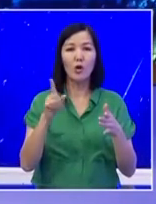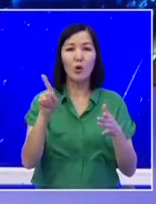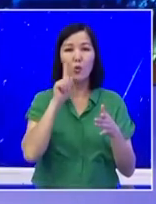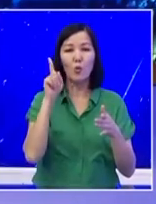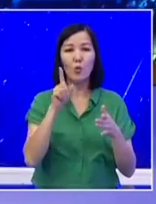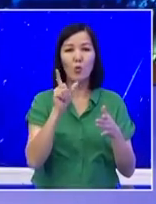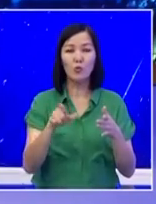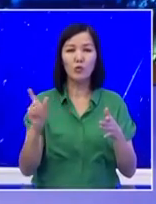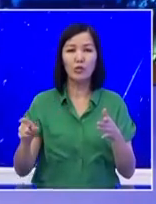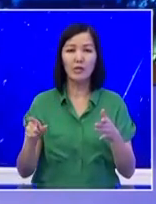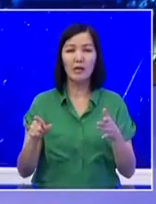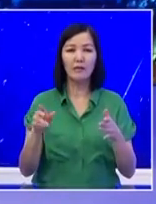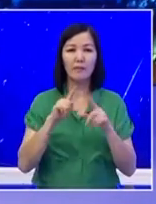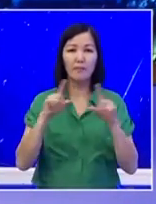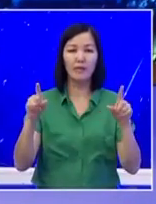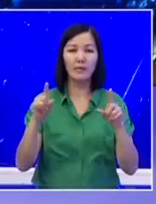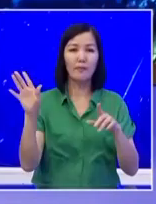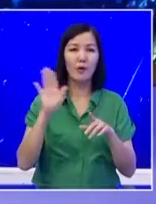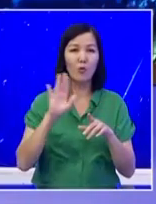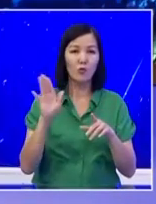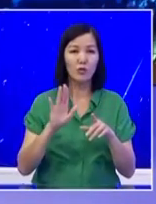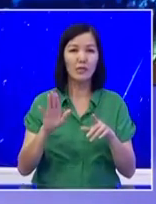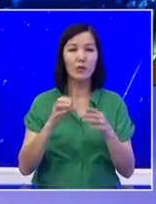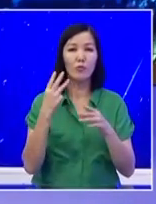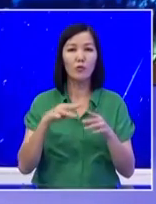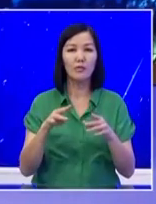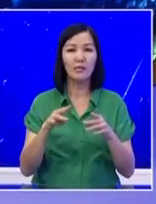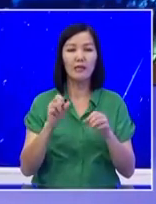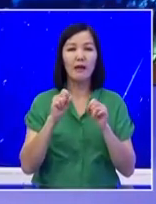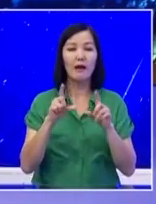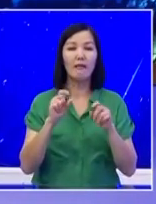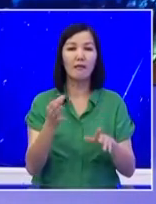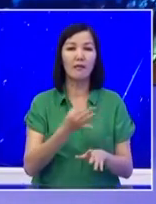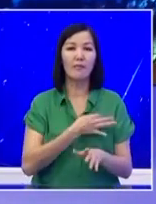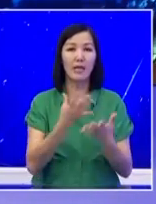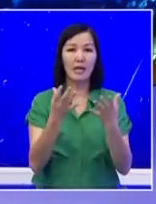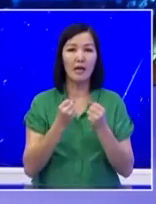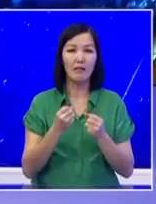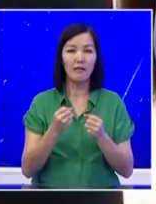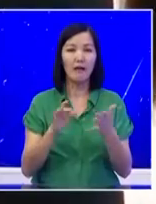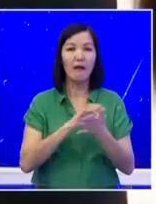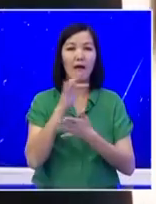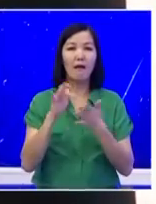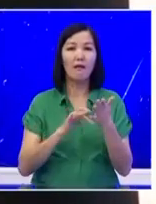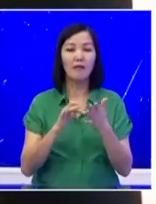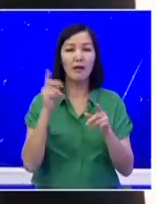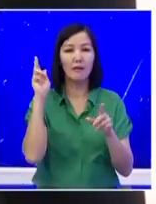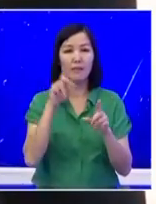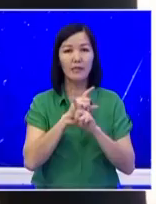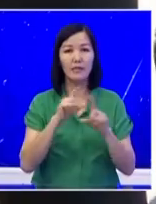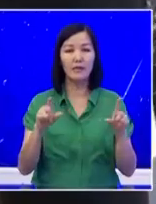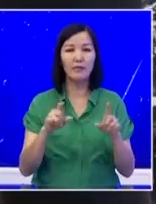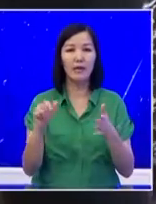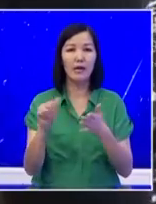оқушы ыстық ұяларымен қоштасты. Оның ішінде 30-дан астамы алтын белгі егері. Шаһардағы Қапшағай орта мектеп